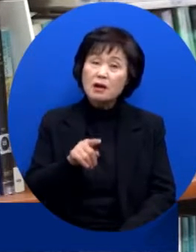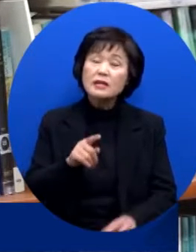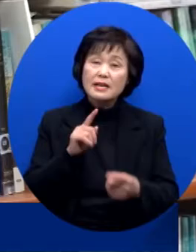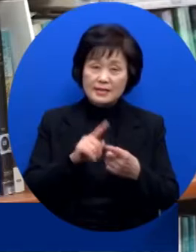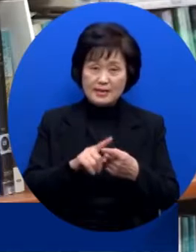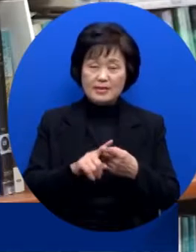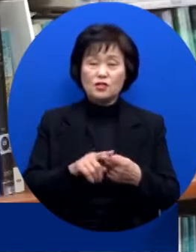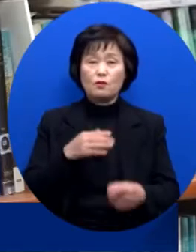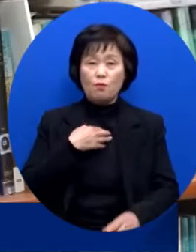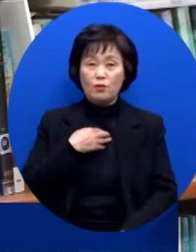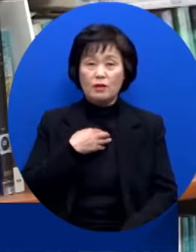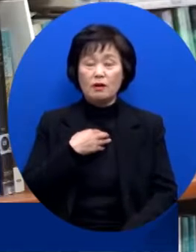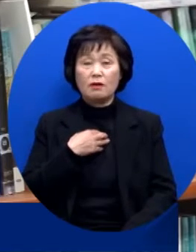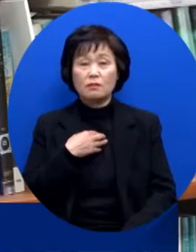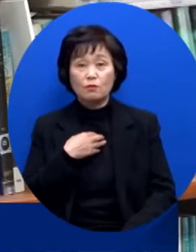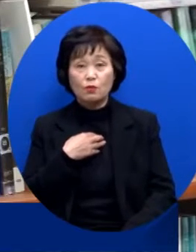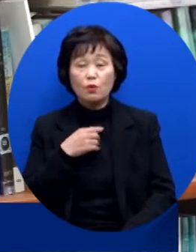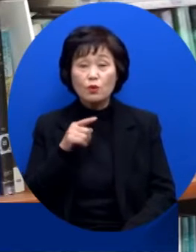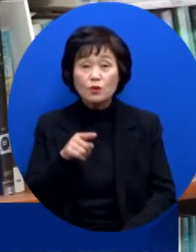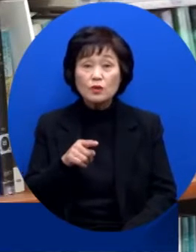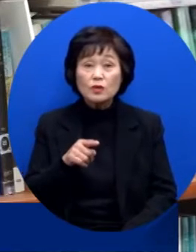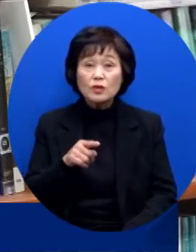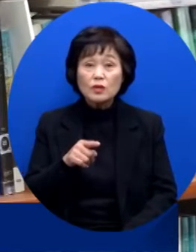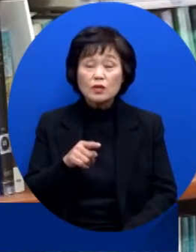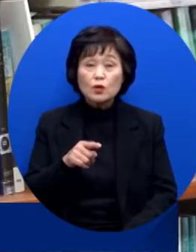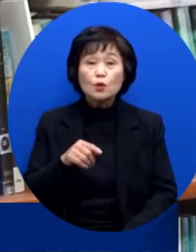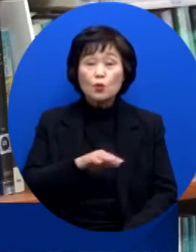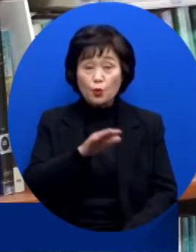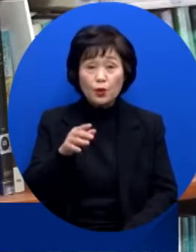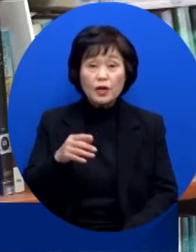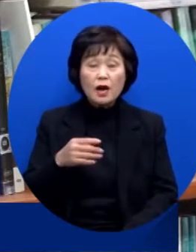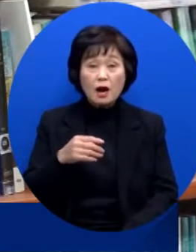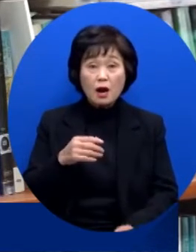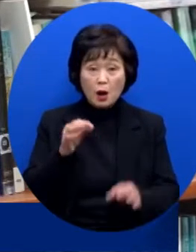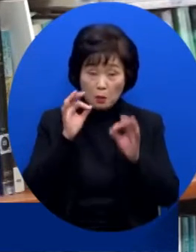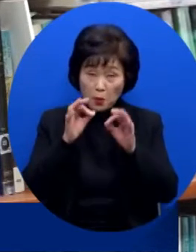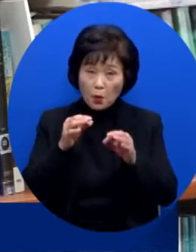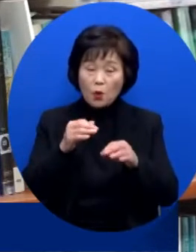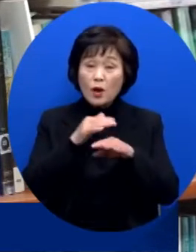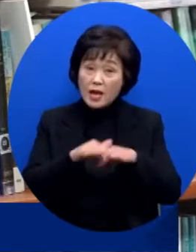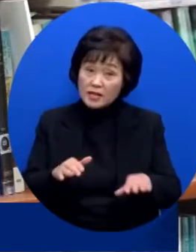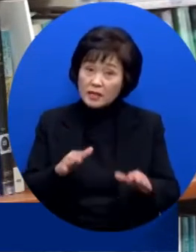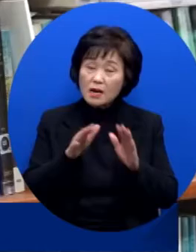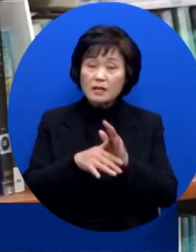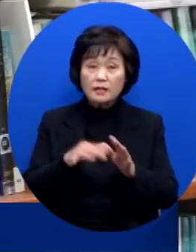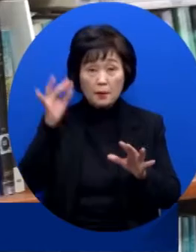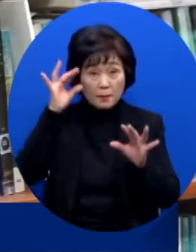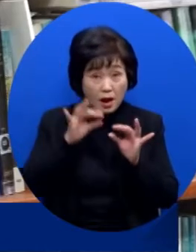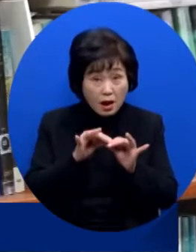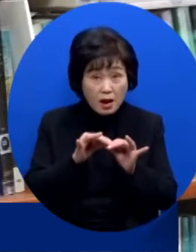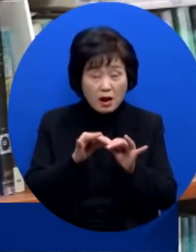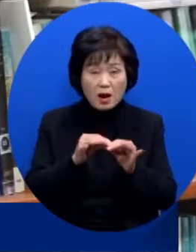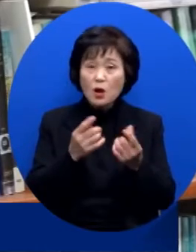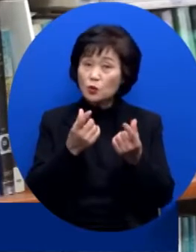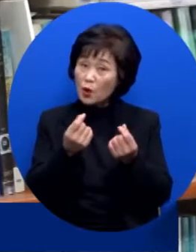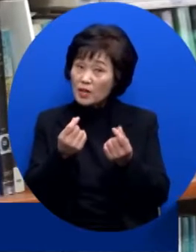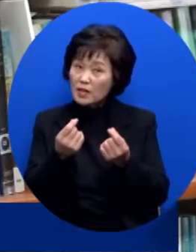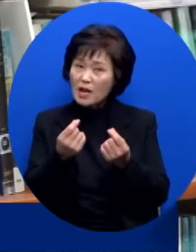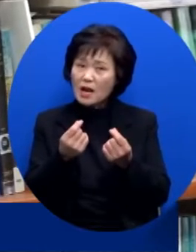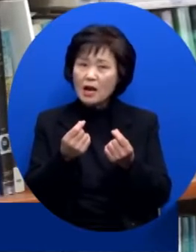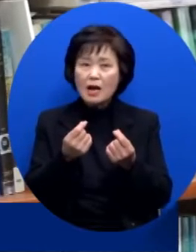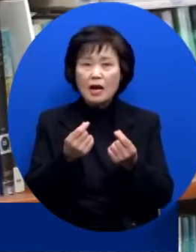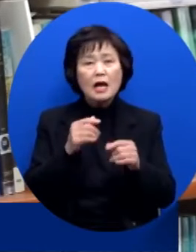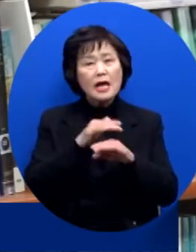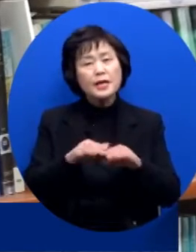저는 뭐 어 이거 를 우리가 해석을 할 때 그냥 찬성 이니까 뭐 똑같이 찬성이다 라고 그렇게